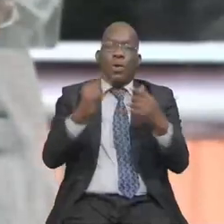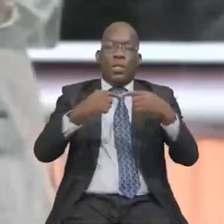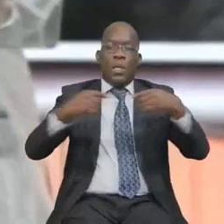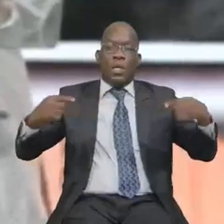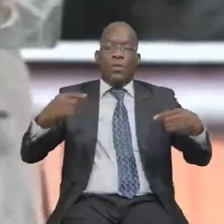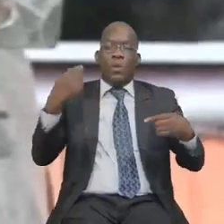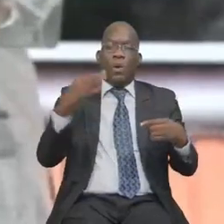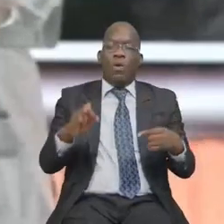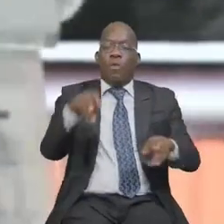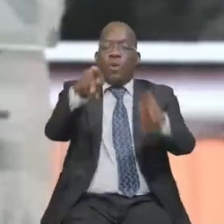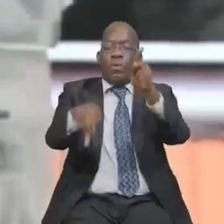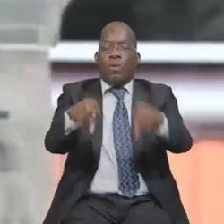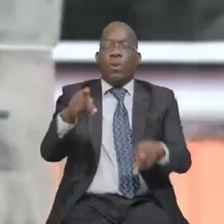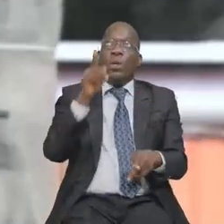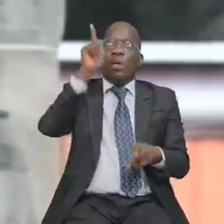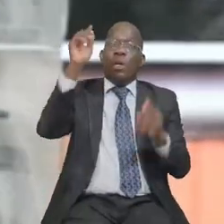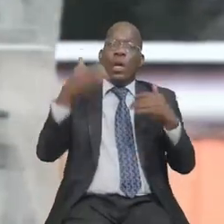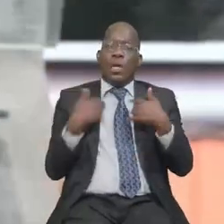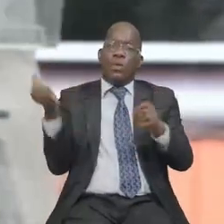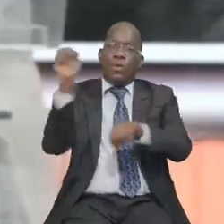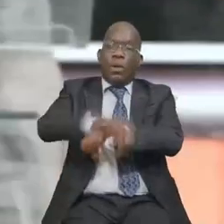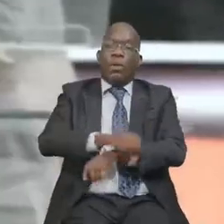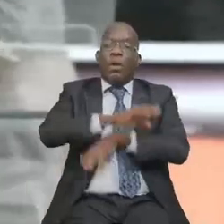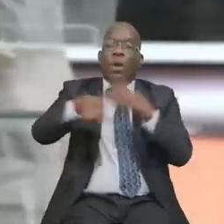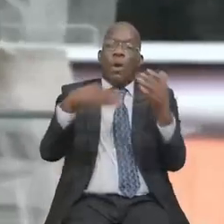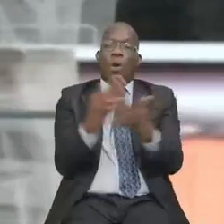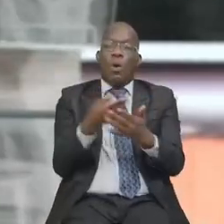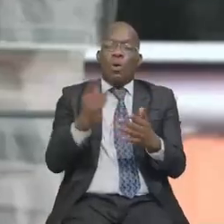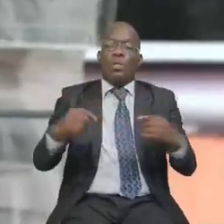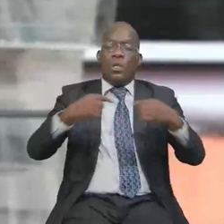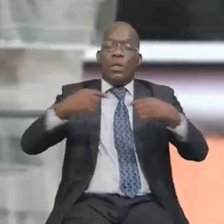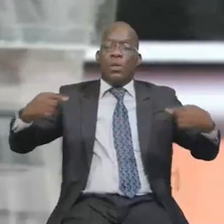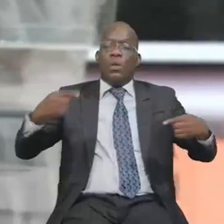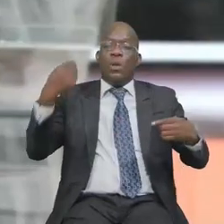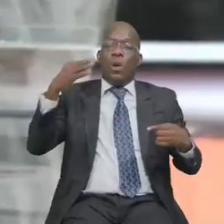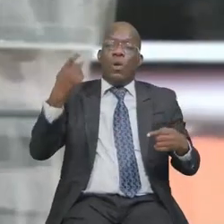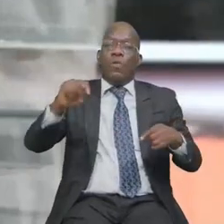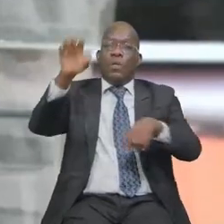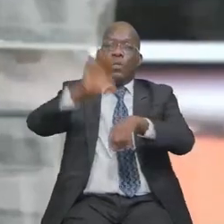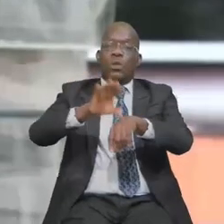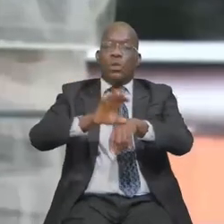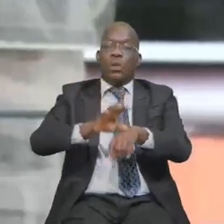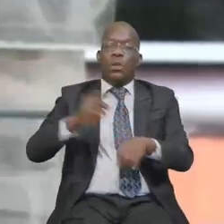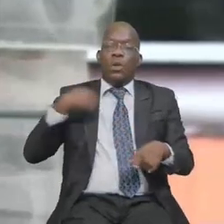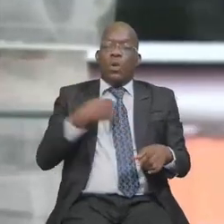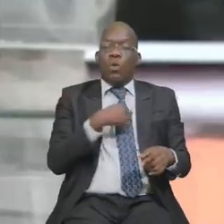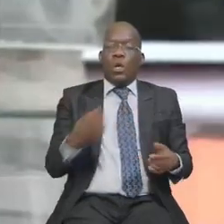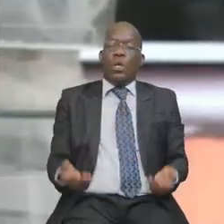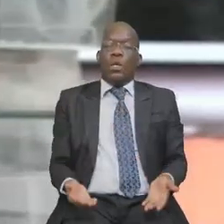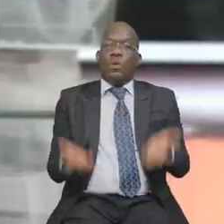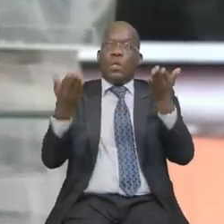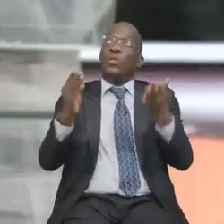l'humanité. Il a vaincu tous les ennemis de l'Église. Nous élevons sa